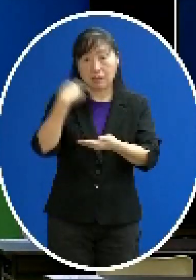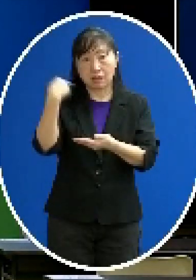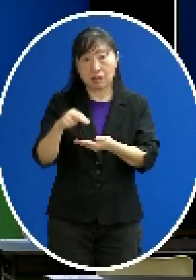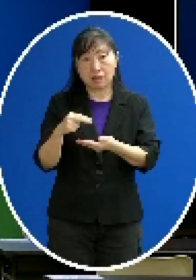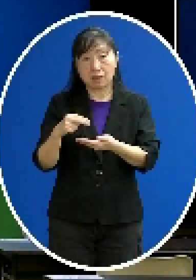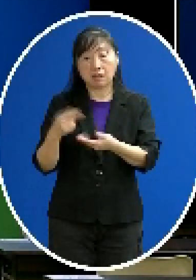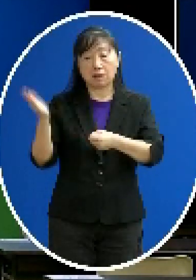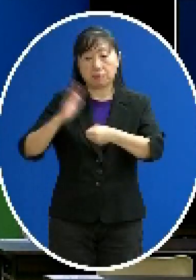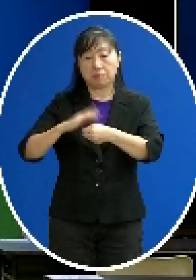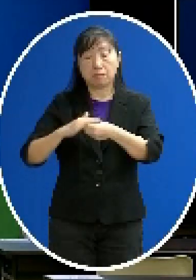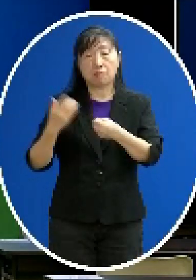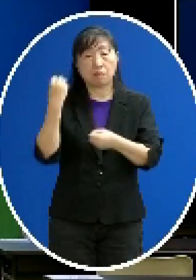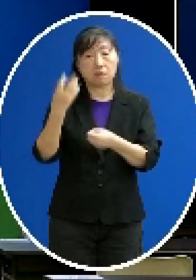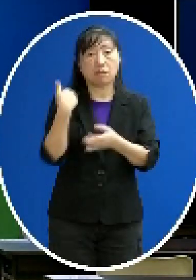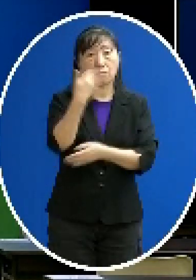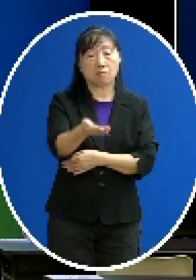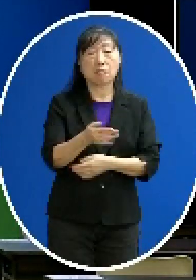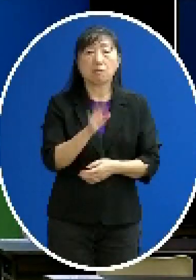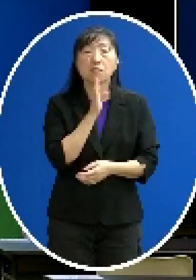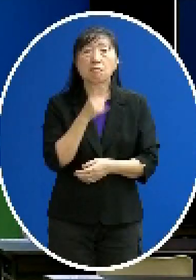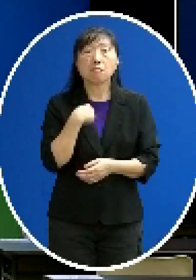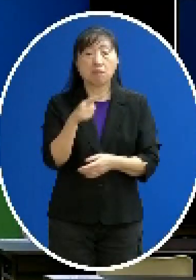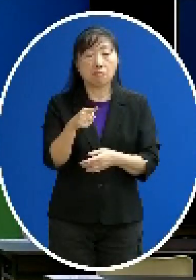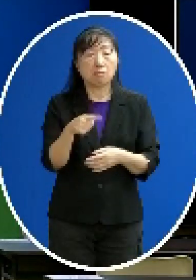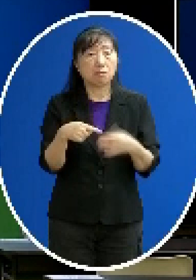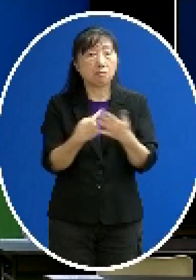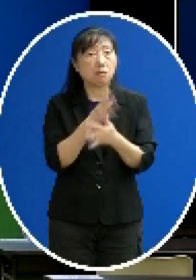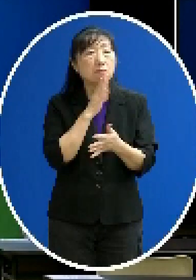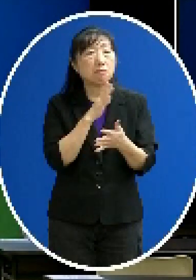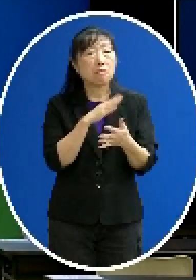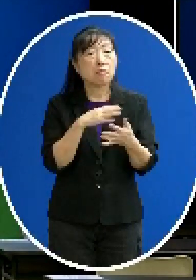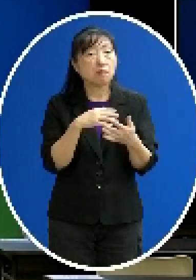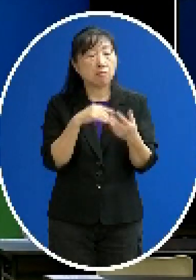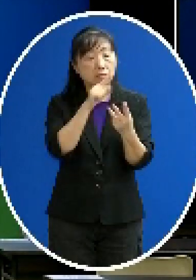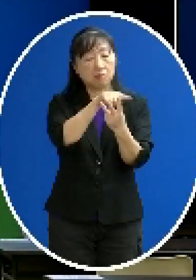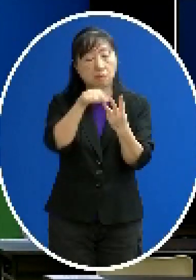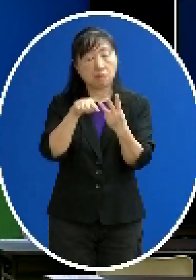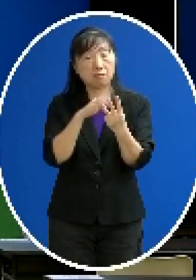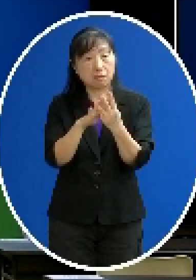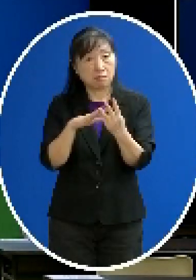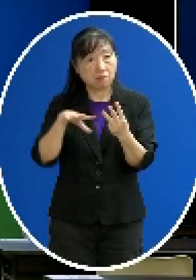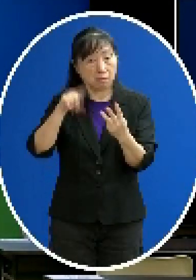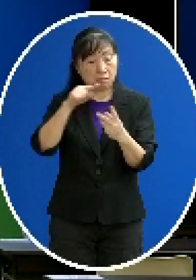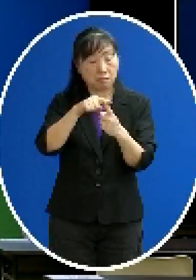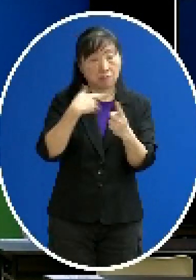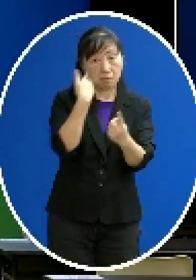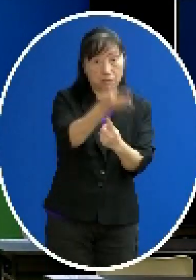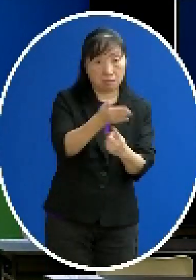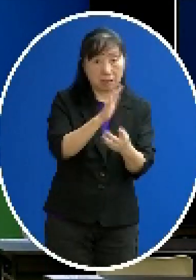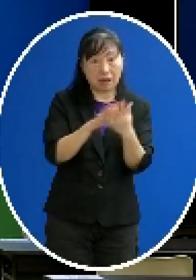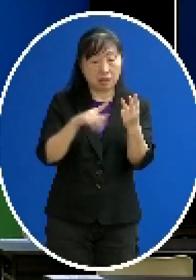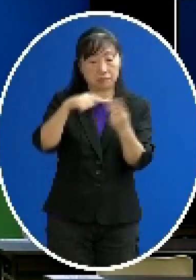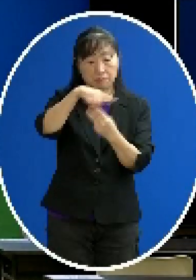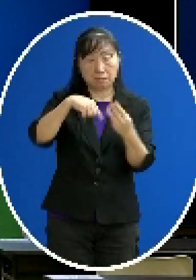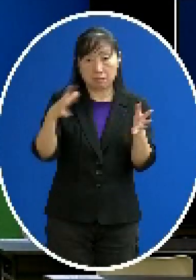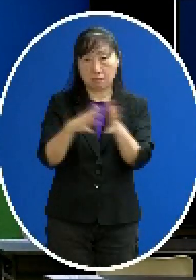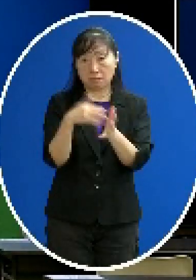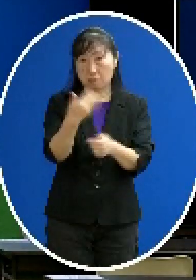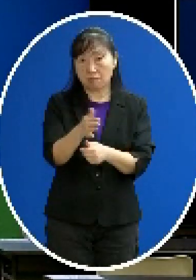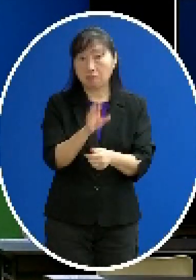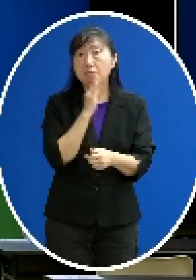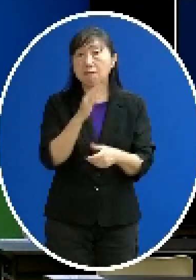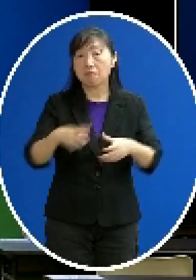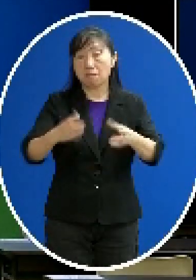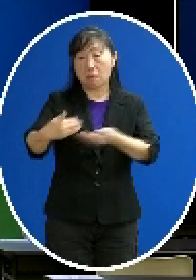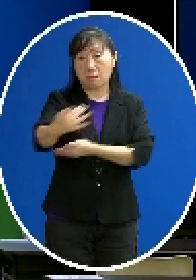去吗？还是说只有针对最前面快要到期的那一批？那另外是想请教，就是刚刚好像有问到说，那我们回来的话使用